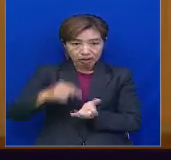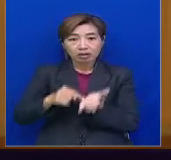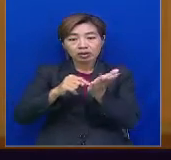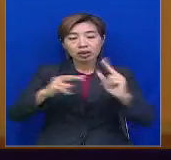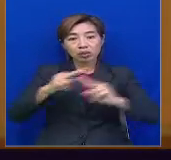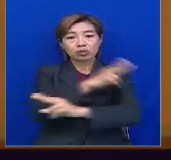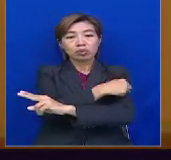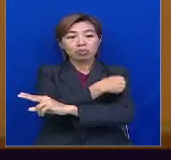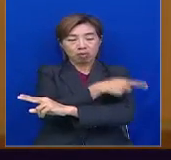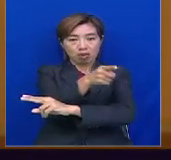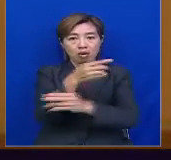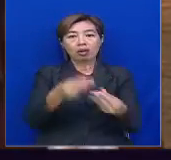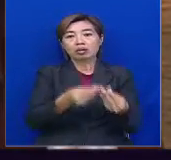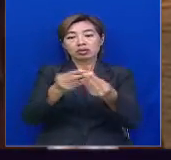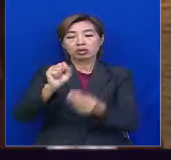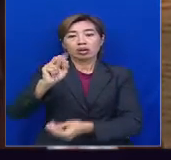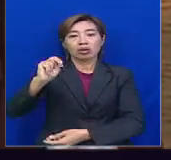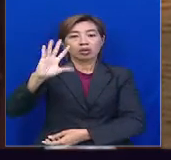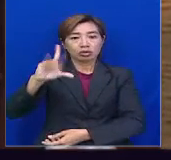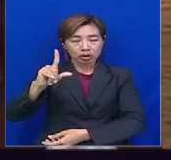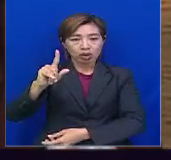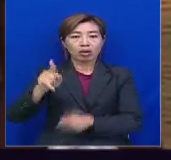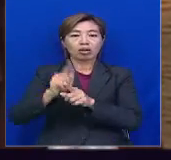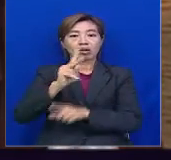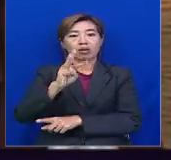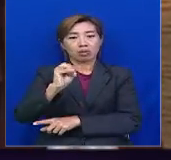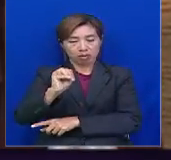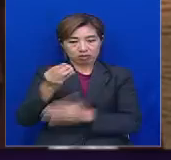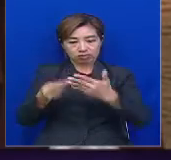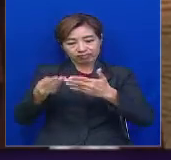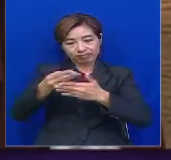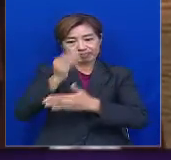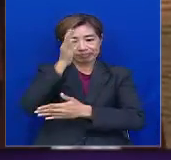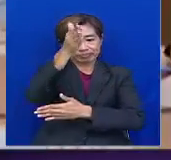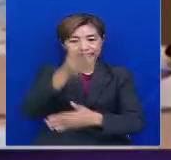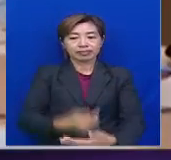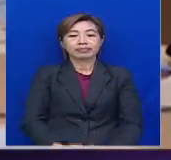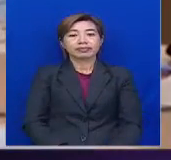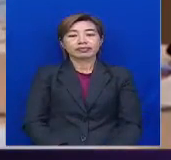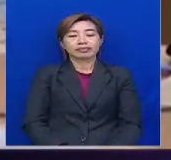งสาธารณสุขและสภานิติบัญญัติแห่งชาติและคณะรัฐมนตรีพิจารณาต่อไปค่ะ